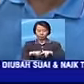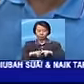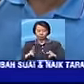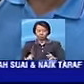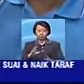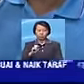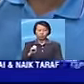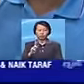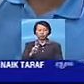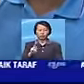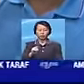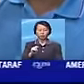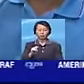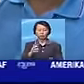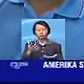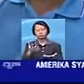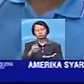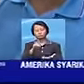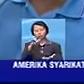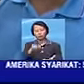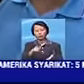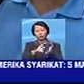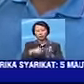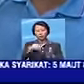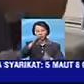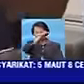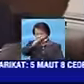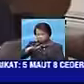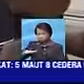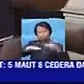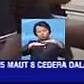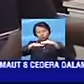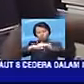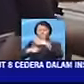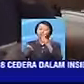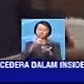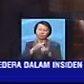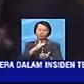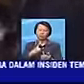dengan keadaan tepat kalau boleh mana yang perlu ada rank laluan tu.